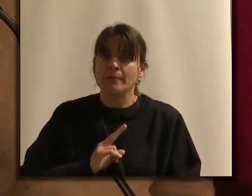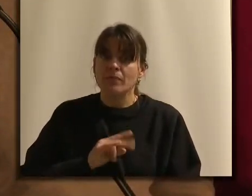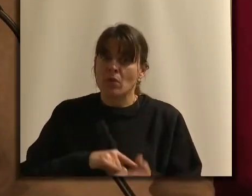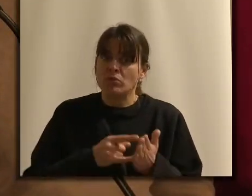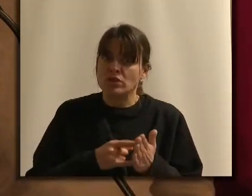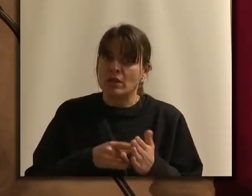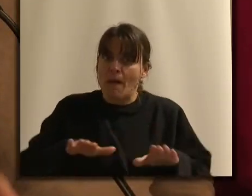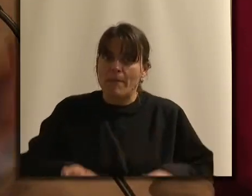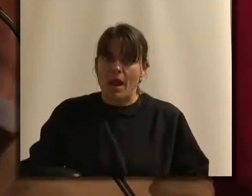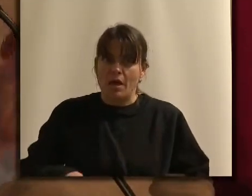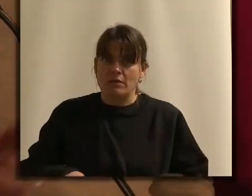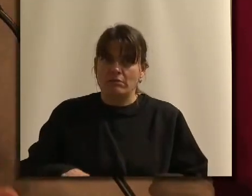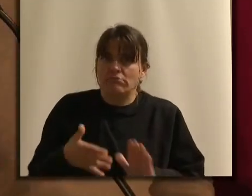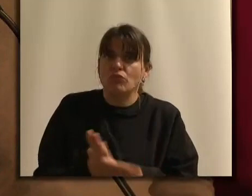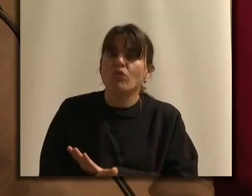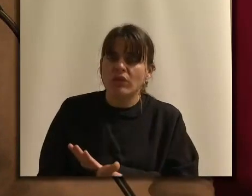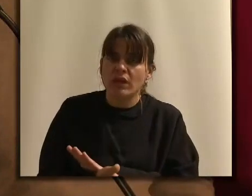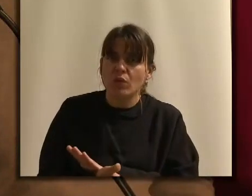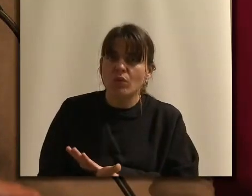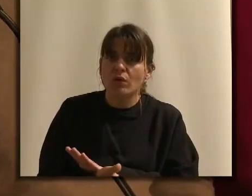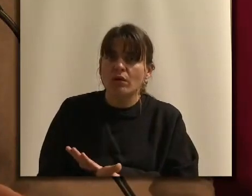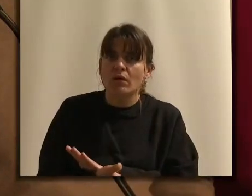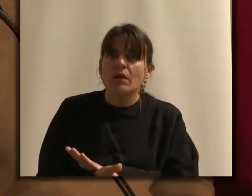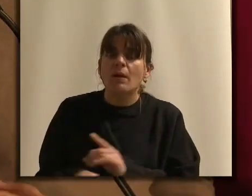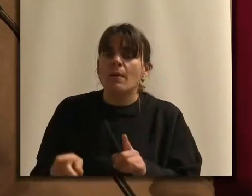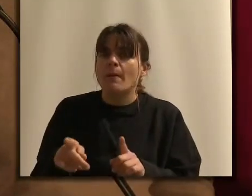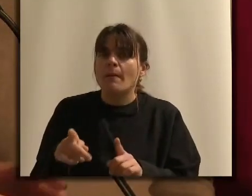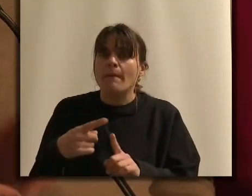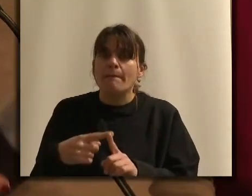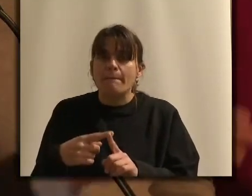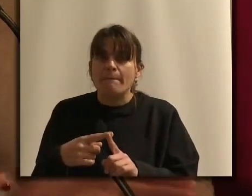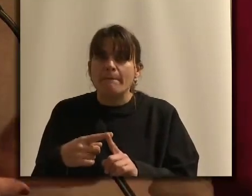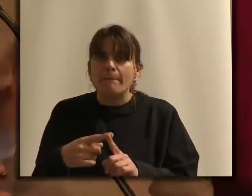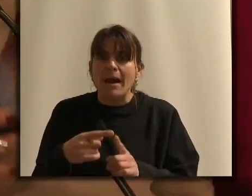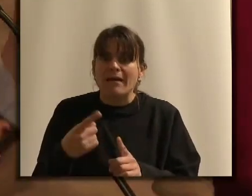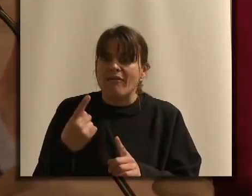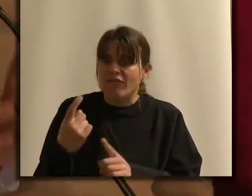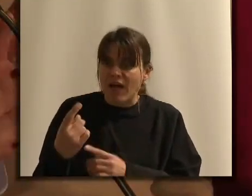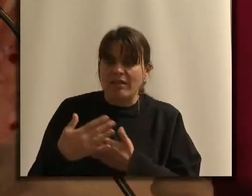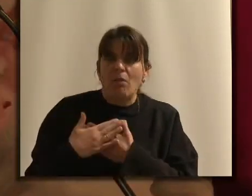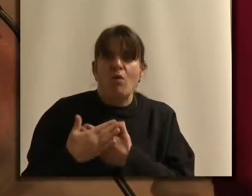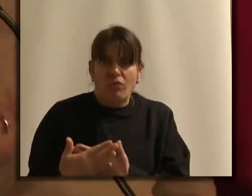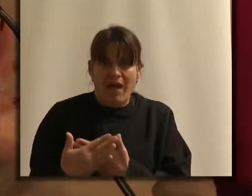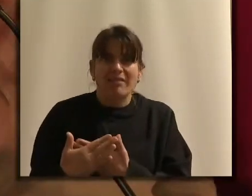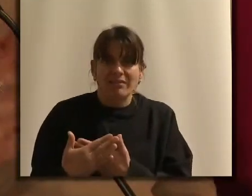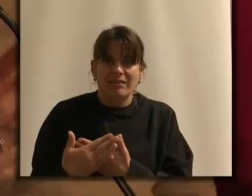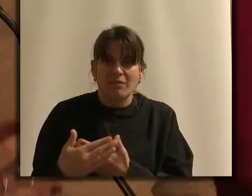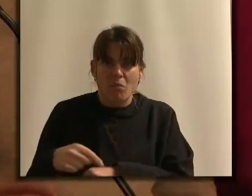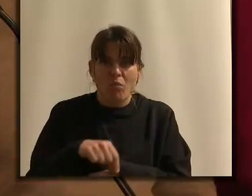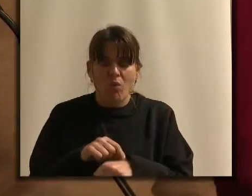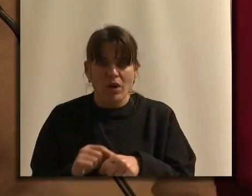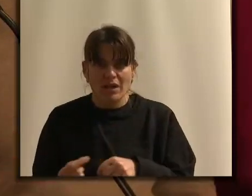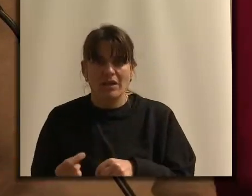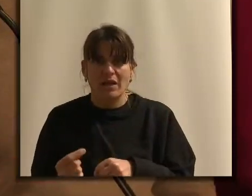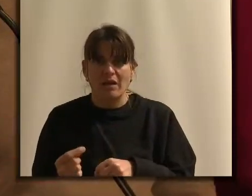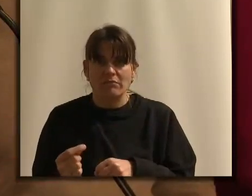parat justament a causa o per la inactivitat, en aquest cas, de la manca de voluntat, una mica jo crec que amb les seves paraules se'n